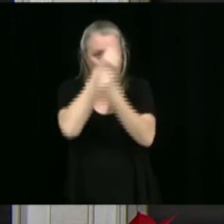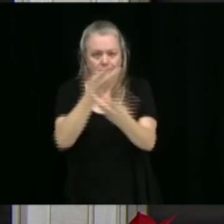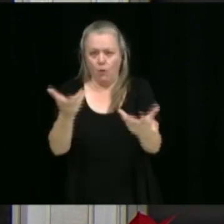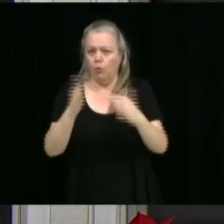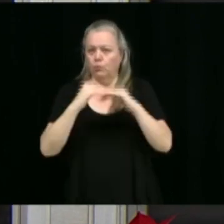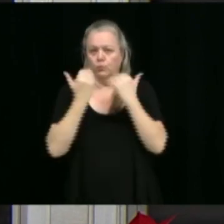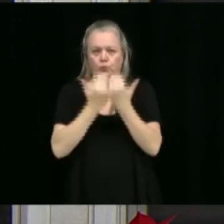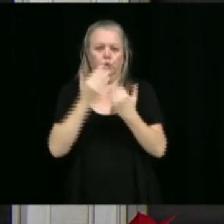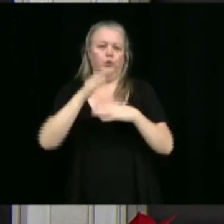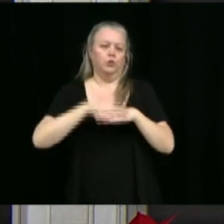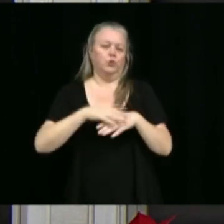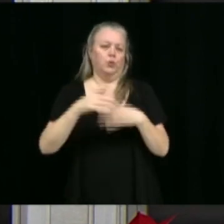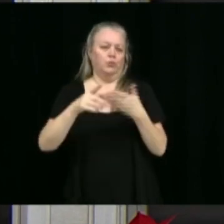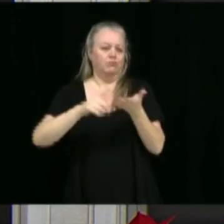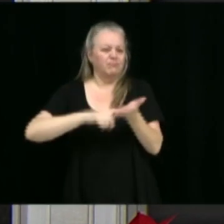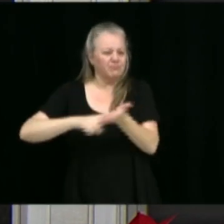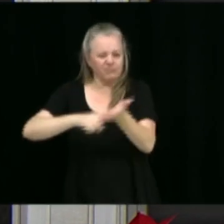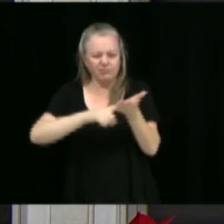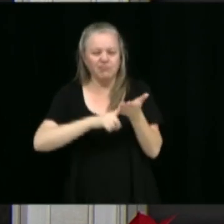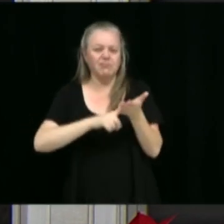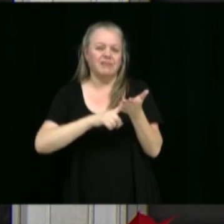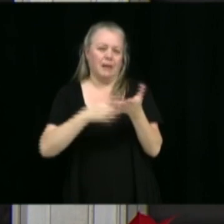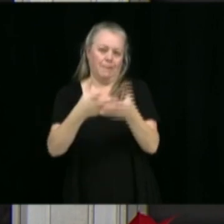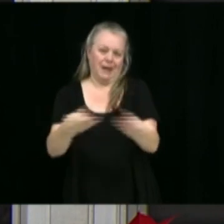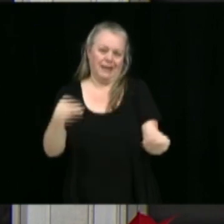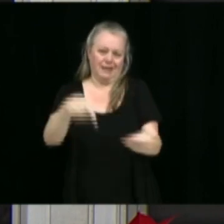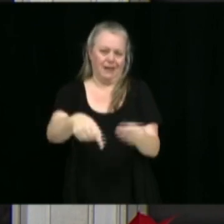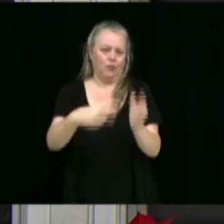quant aux travaux qui viendront au printemps